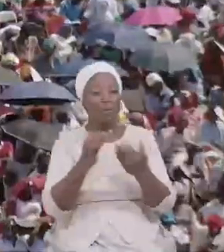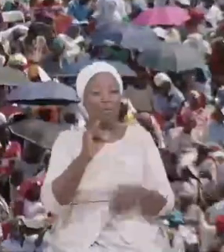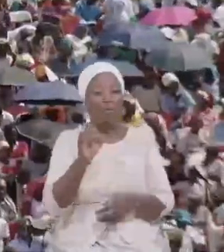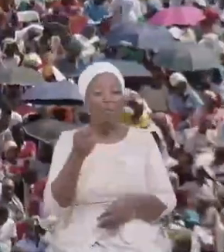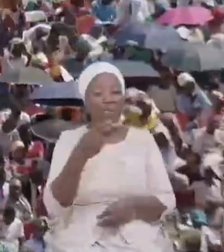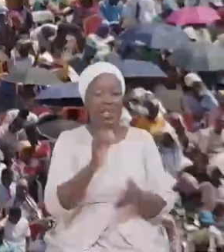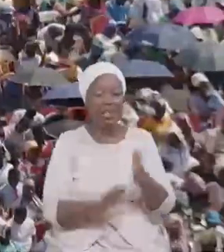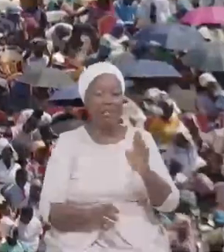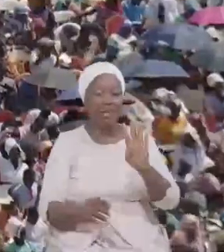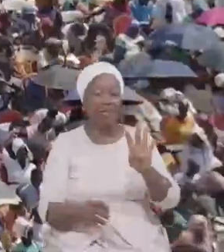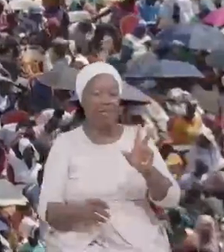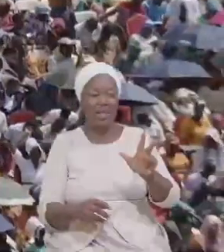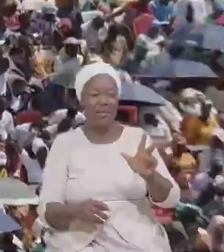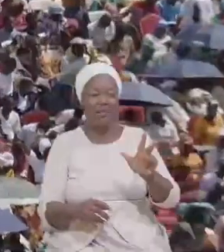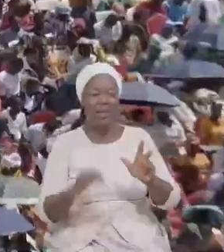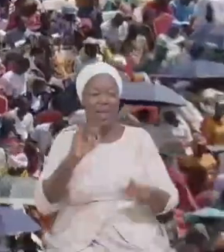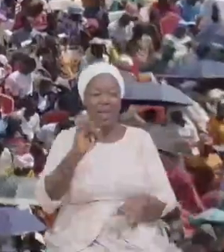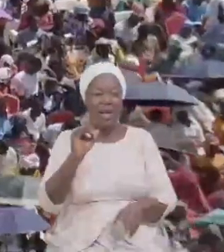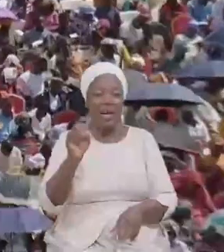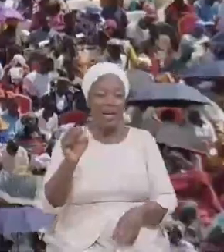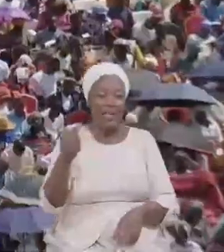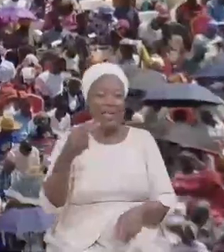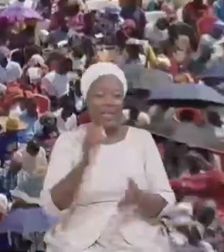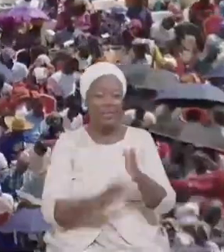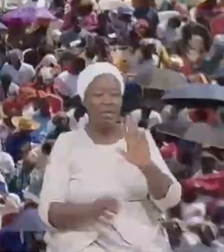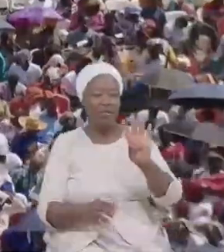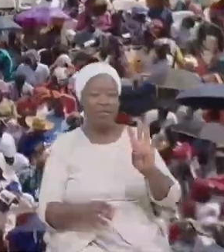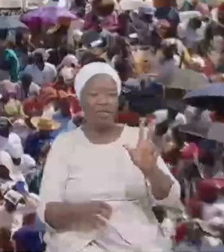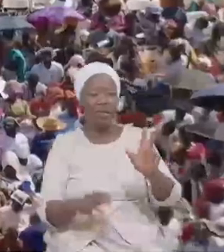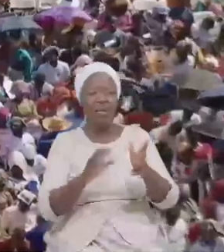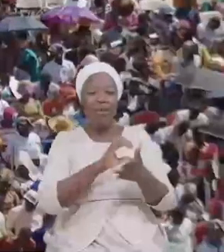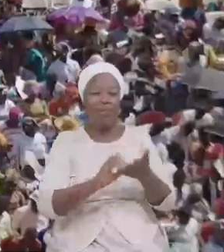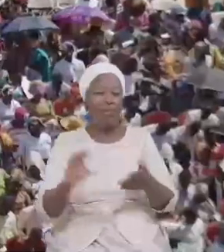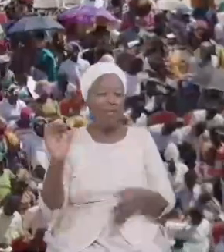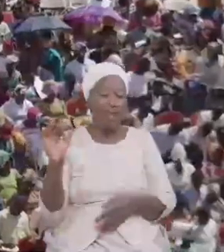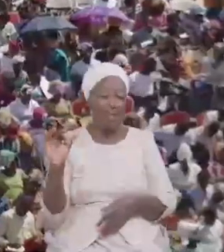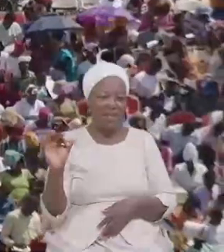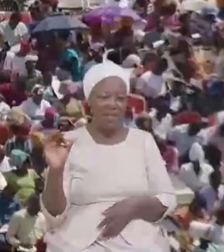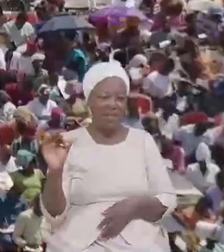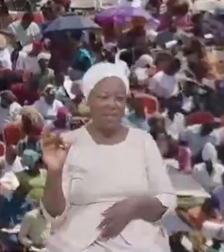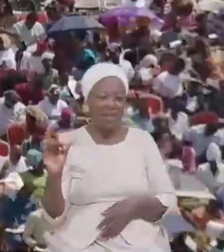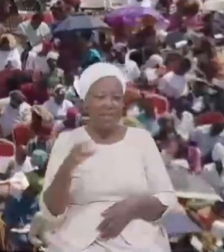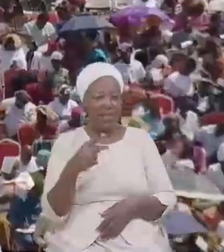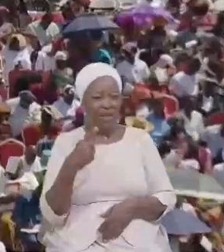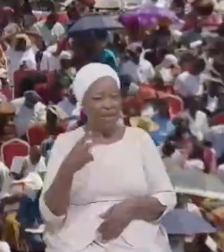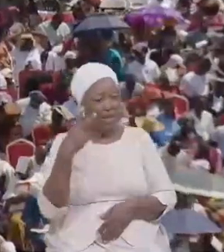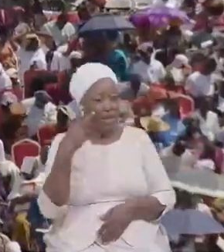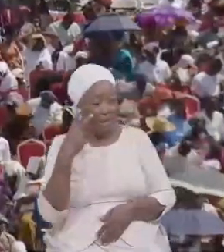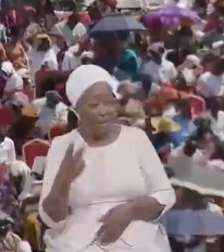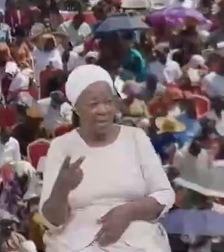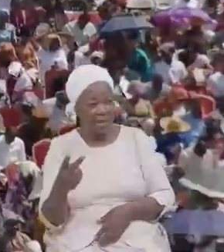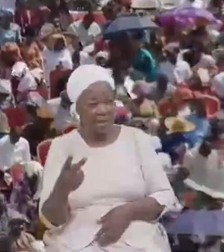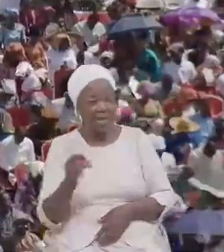chapitre 43. Ésaïe 43. Je vous lis le verset 19. Il dit, voici, je vais faire une